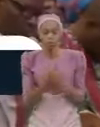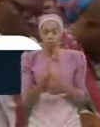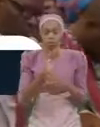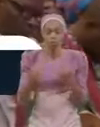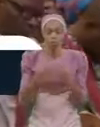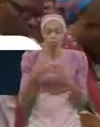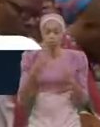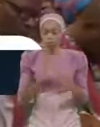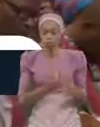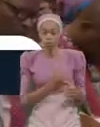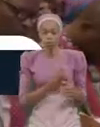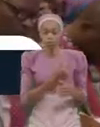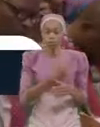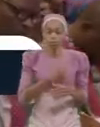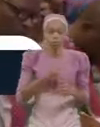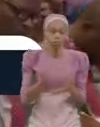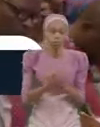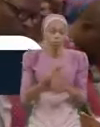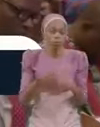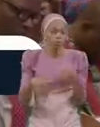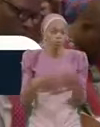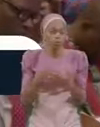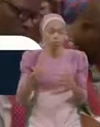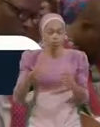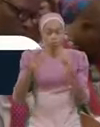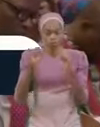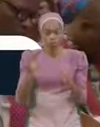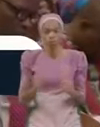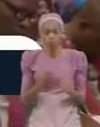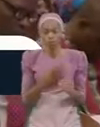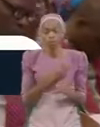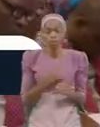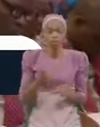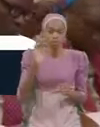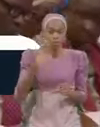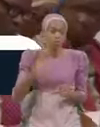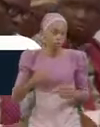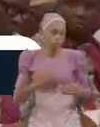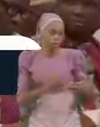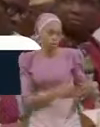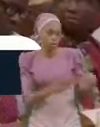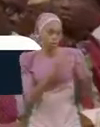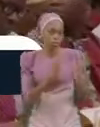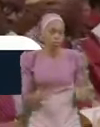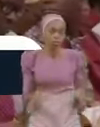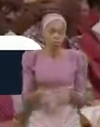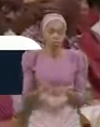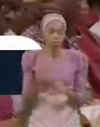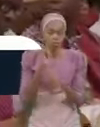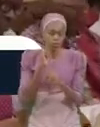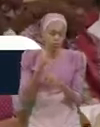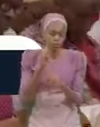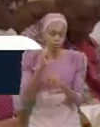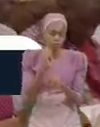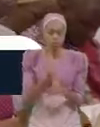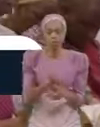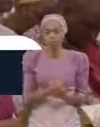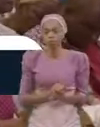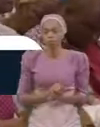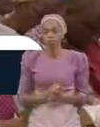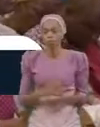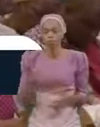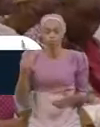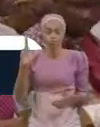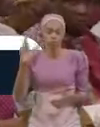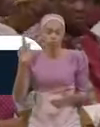force et de toute ta pensée et ton prochain comme toi-même Luc 10 verset